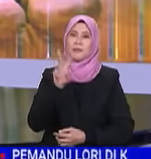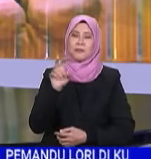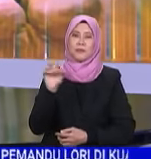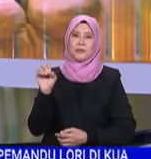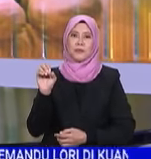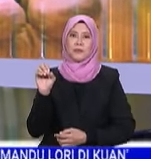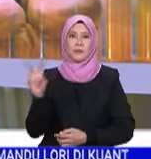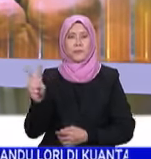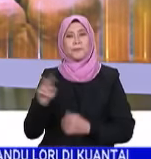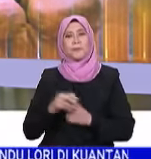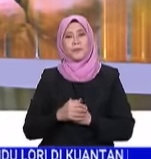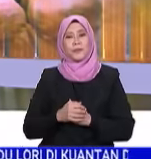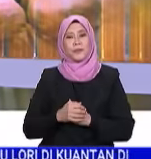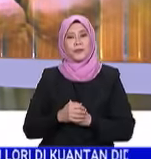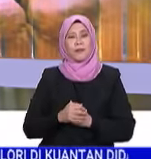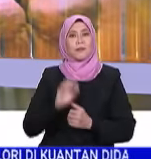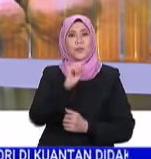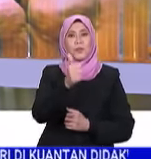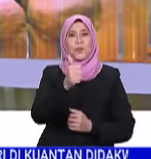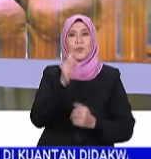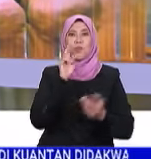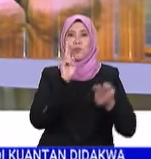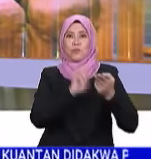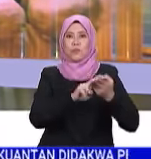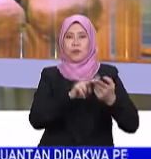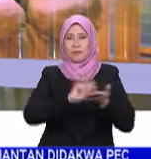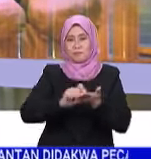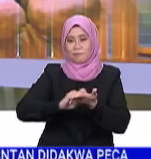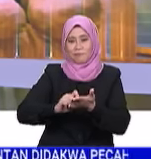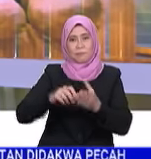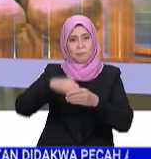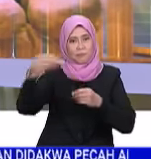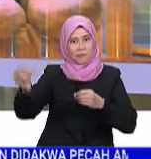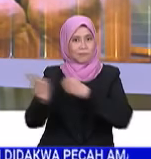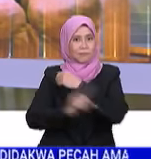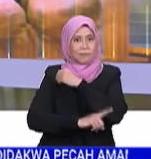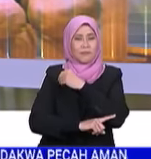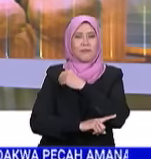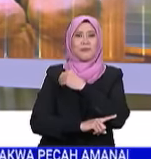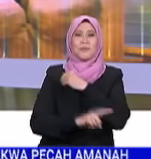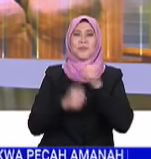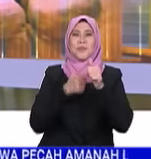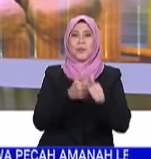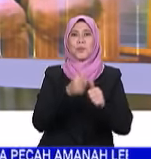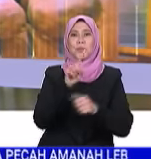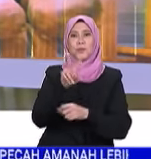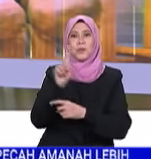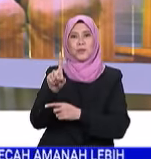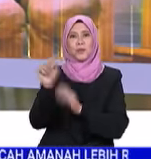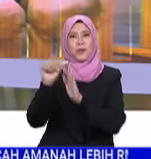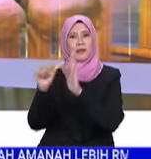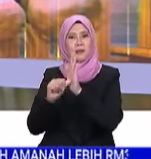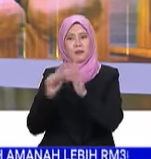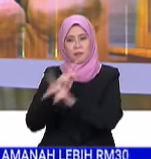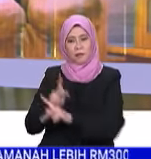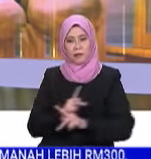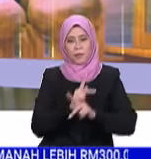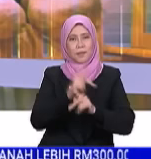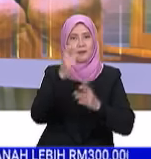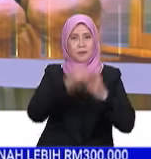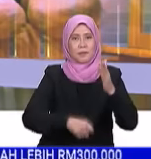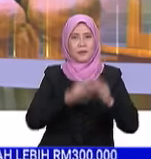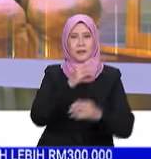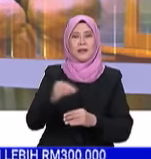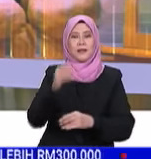pengesahan maklumat barangan dan 10 notis bertulis telah dikeluarkan menurut seksyen 21 akta kawalan harga dan